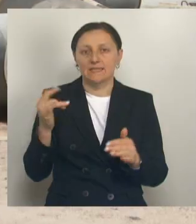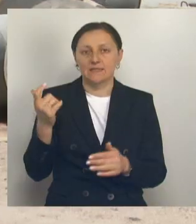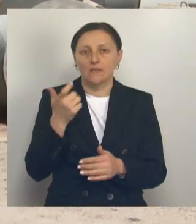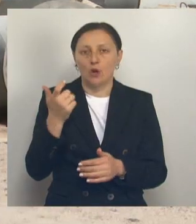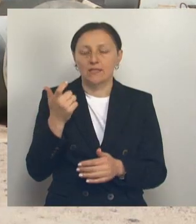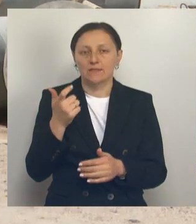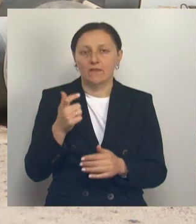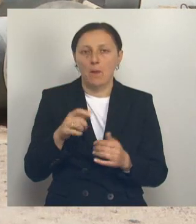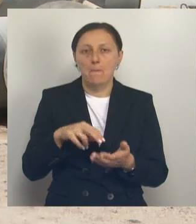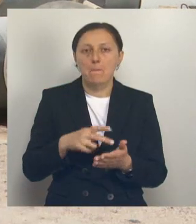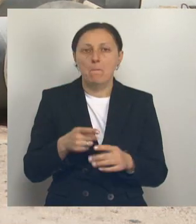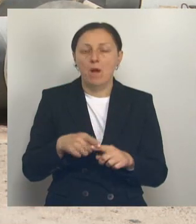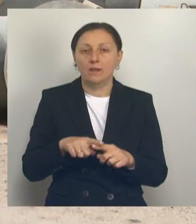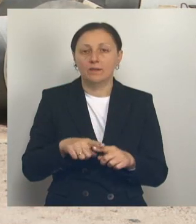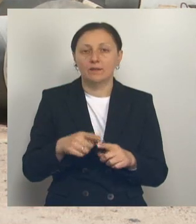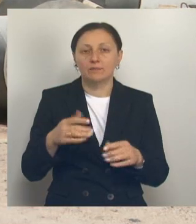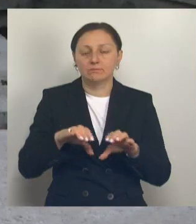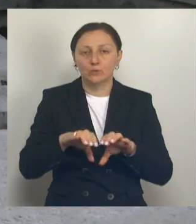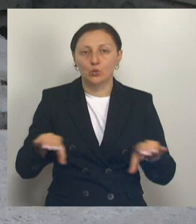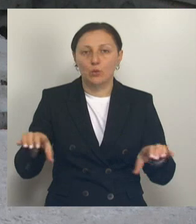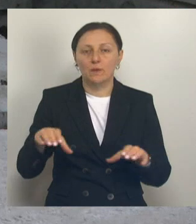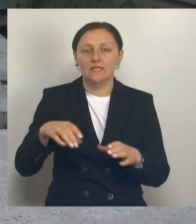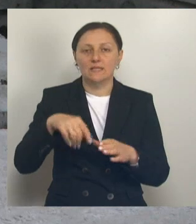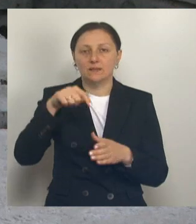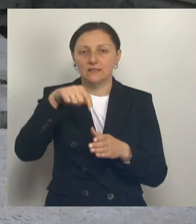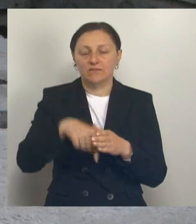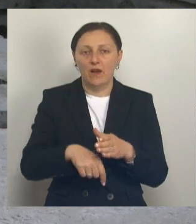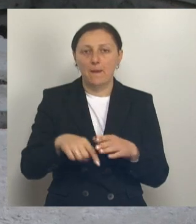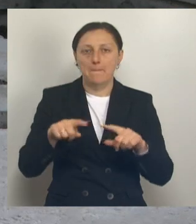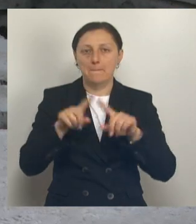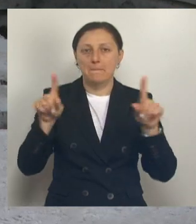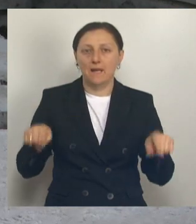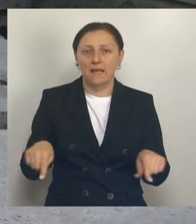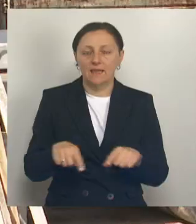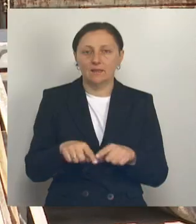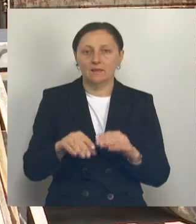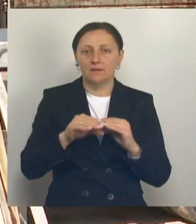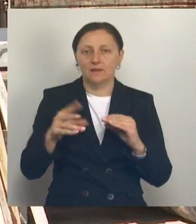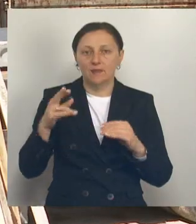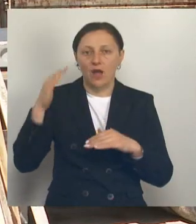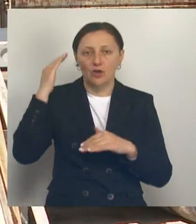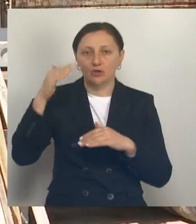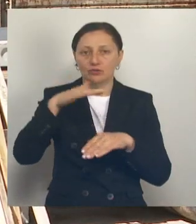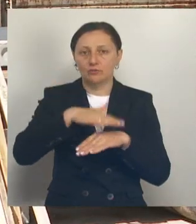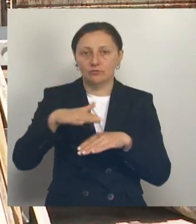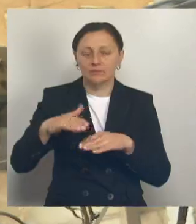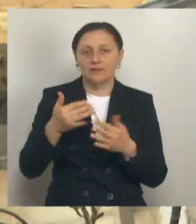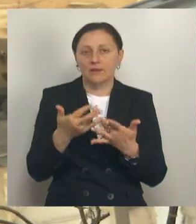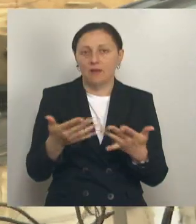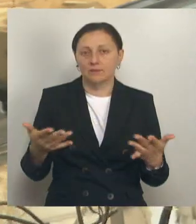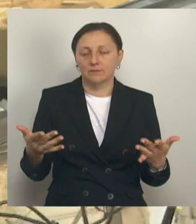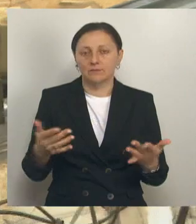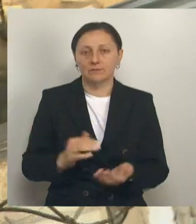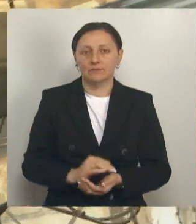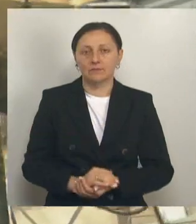строительства это мостовые гражданские сваи звенья и трубы различной длины размеров пустотные плиты перекрытий и другая продукция